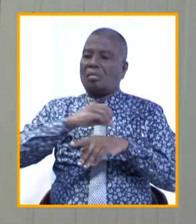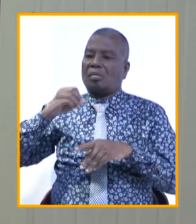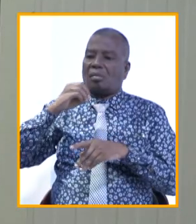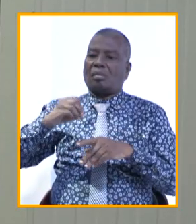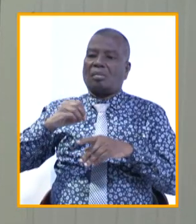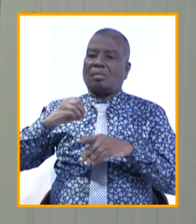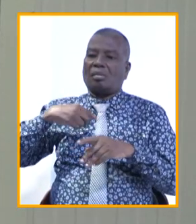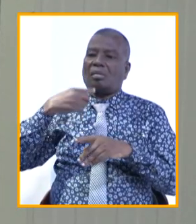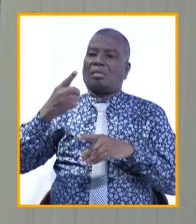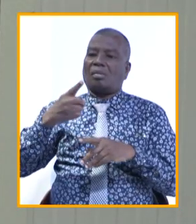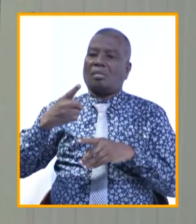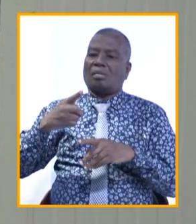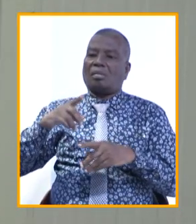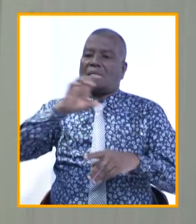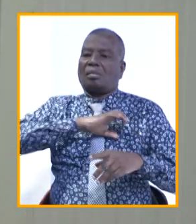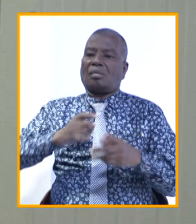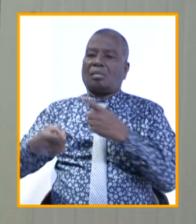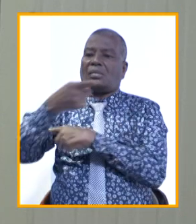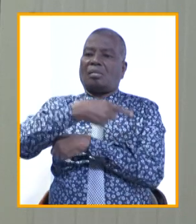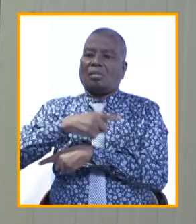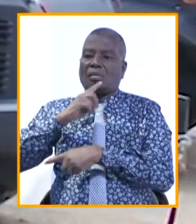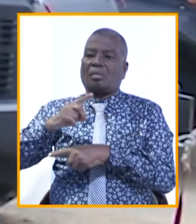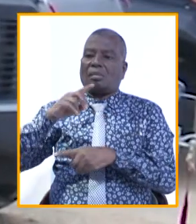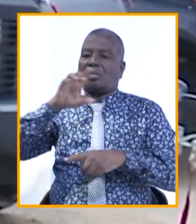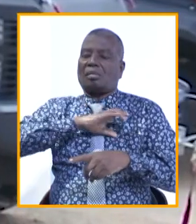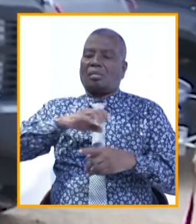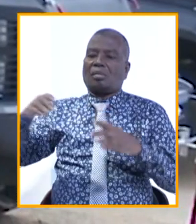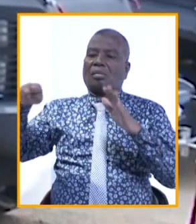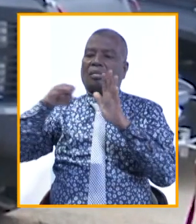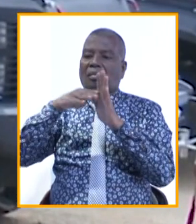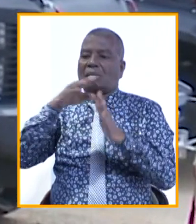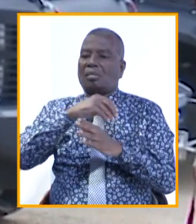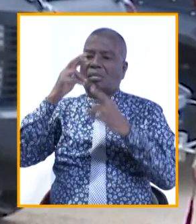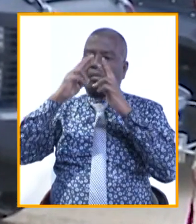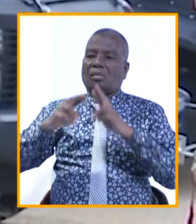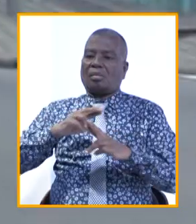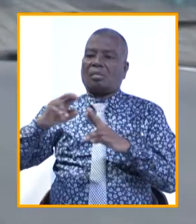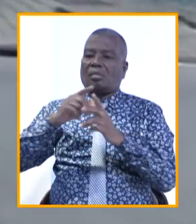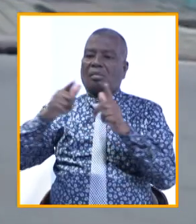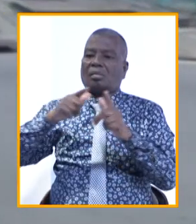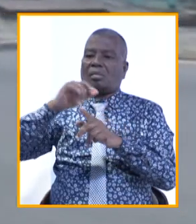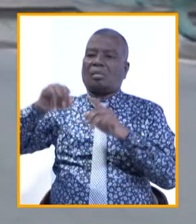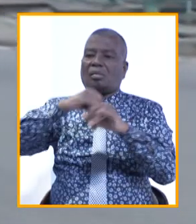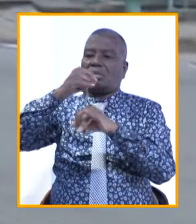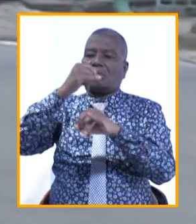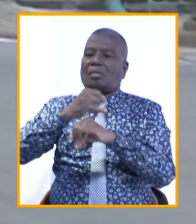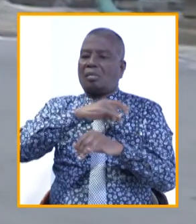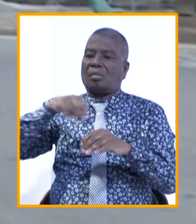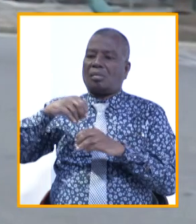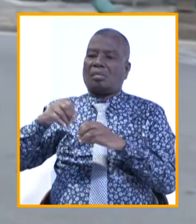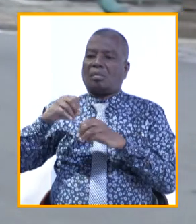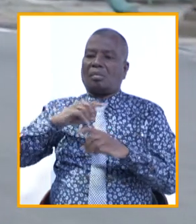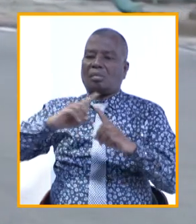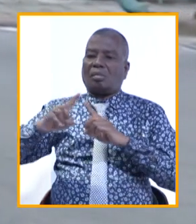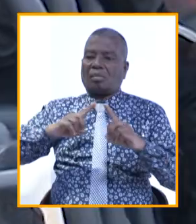Youssouf Kouyati rassure. La police aujourd'hui est une police moderne qui répond aux standards internationaux. Nous sommes en mesure de faire